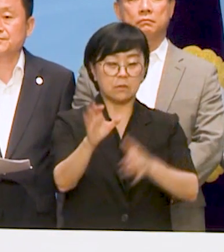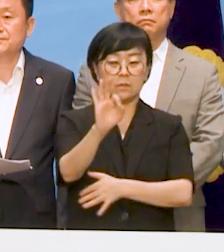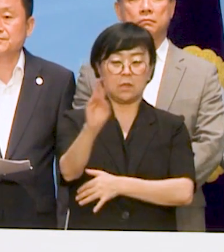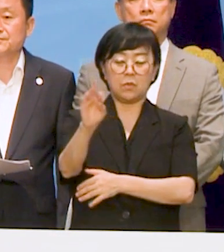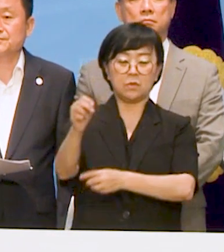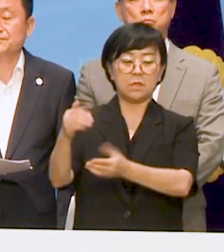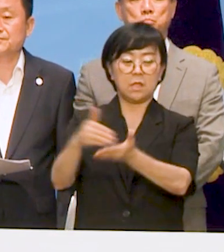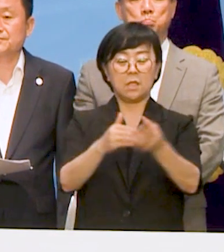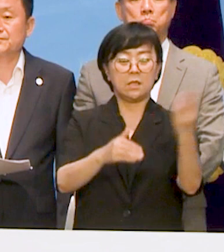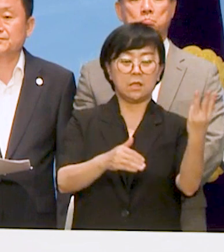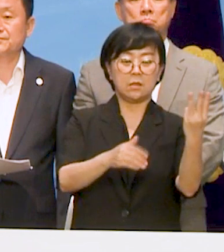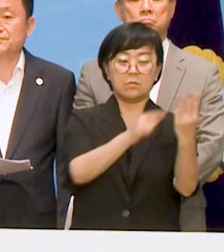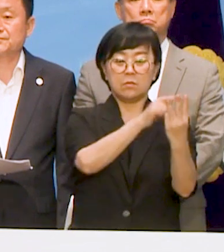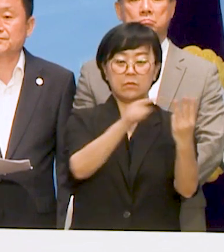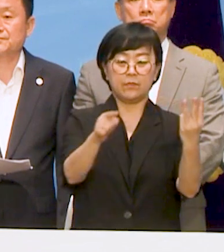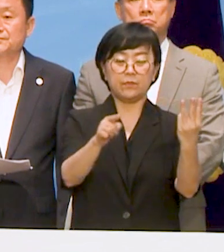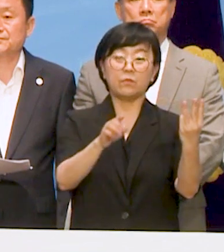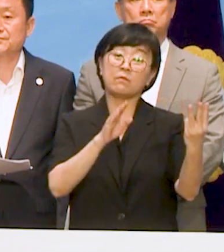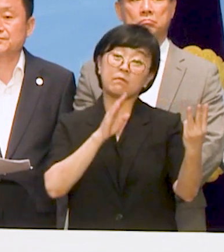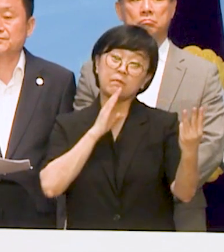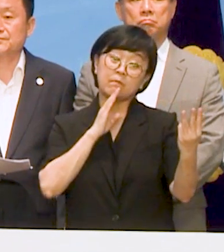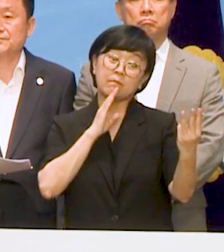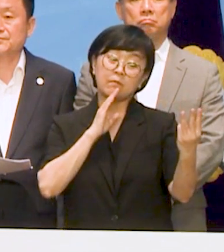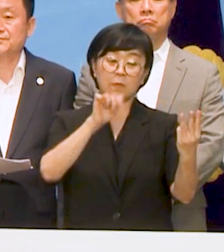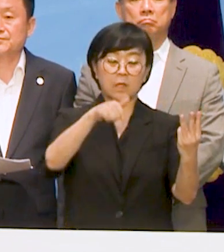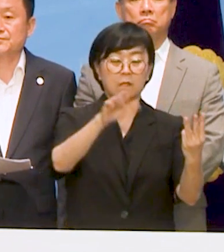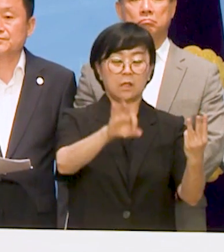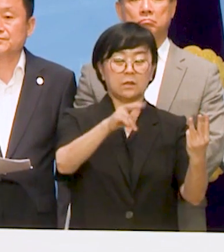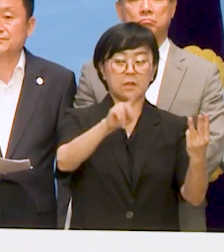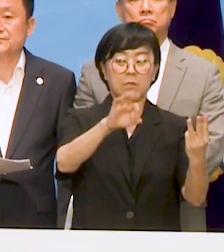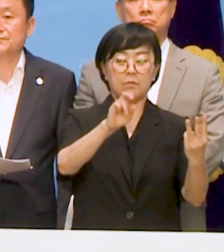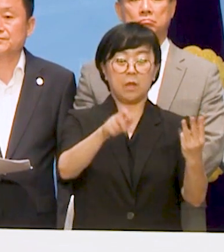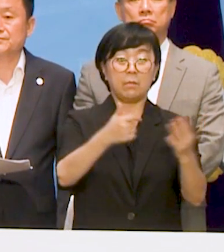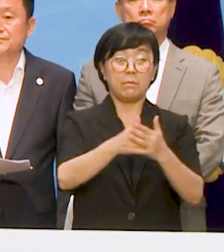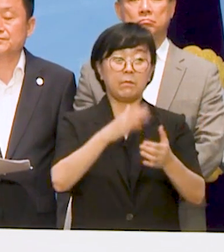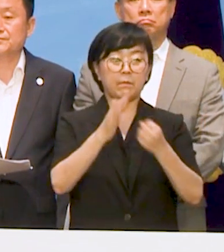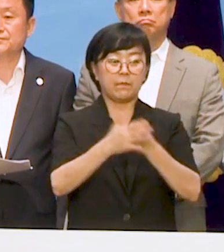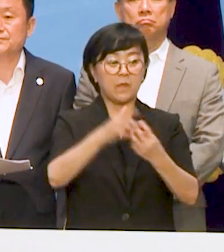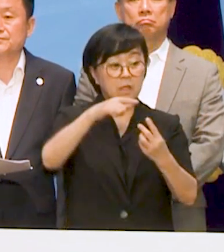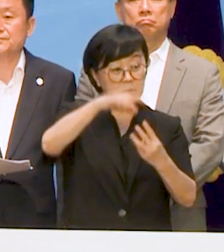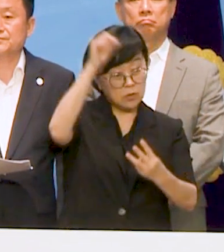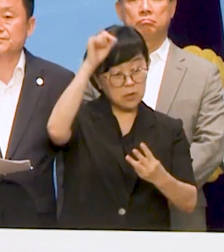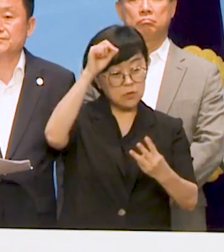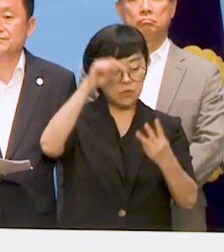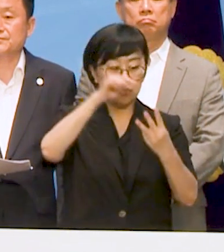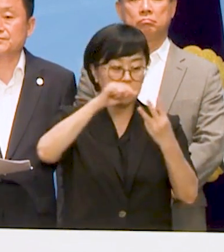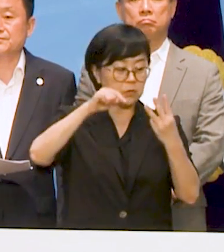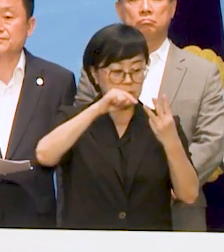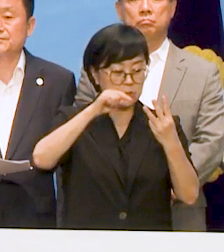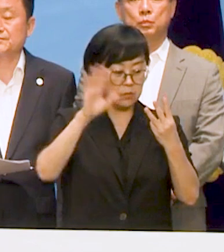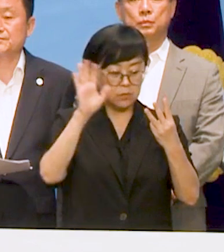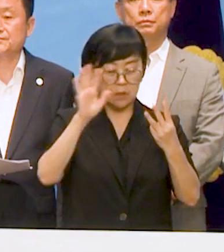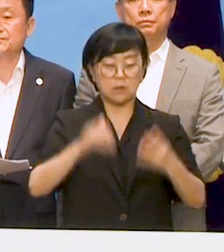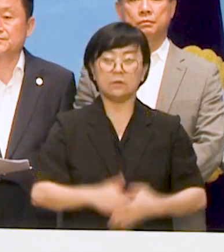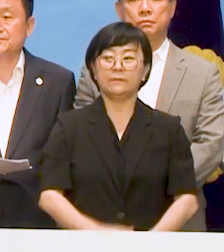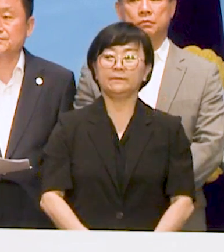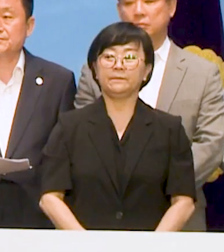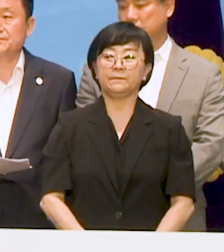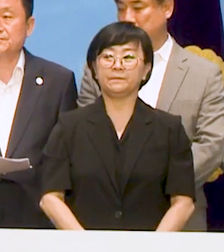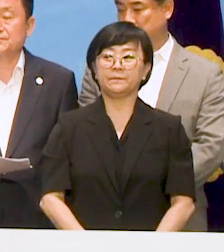양평군이지 않아 세 가지 노선 중에 사실상 강상면 종점 노선만 선택적으로 분석을 한 것입니다